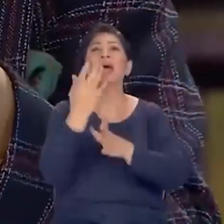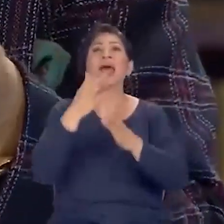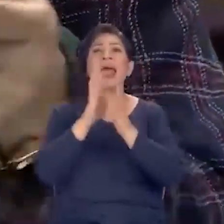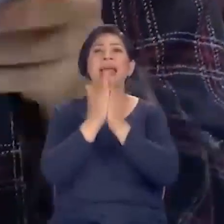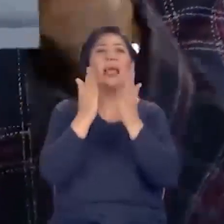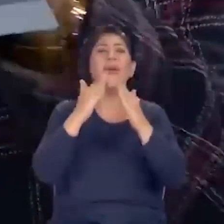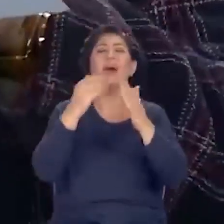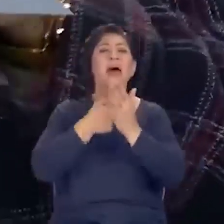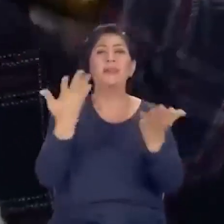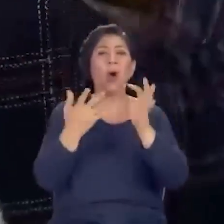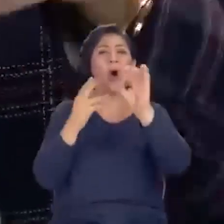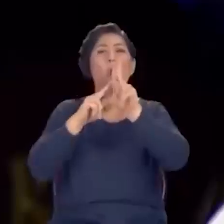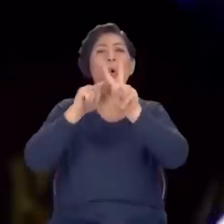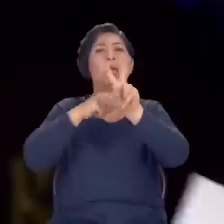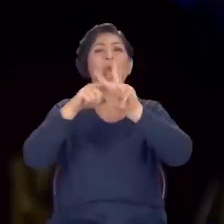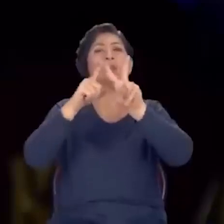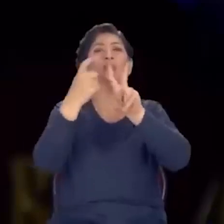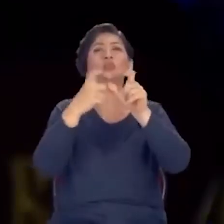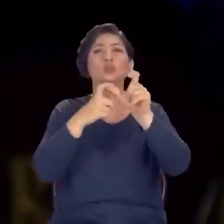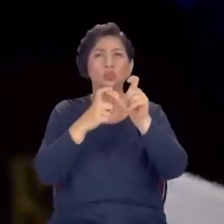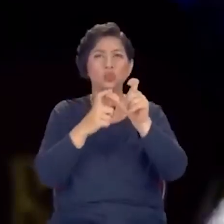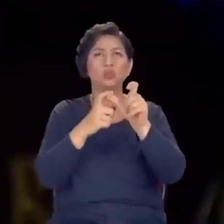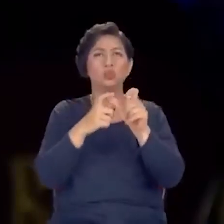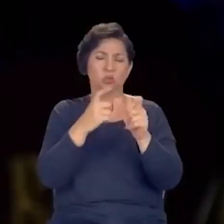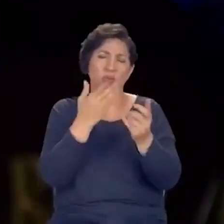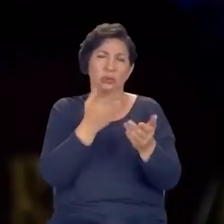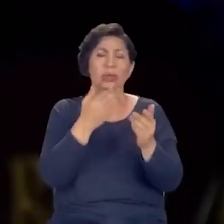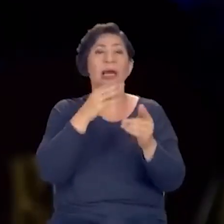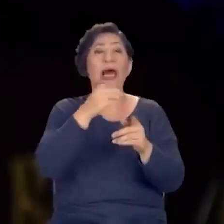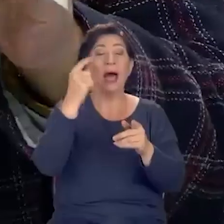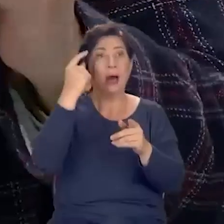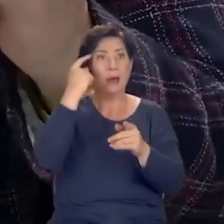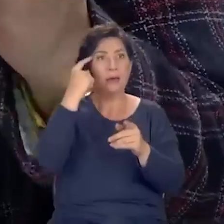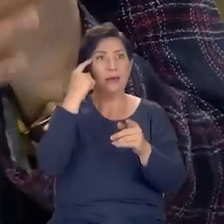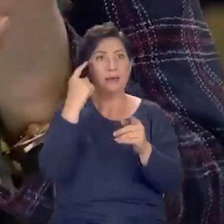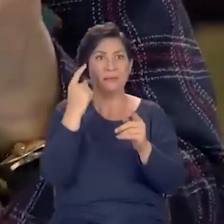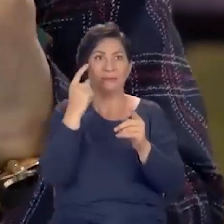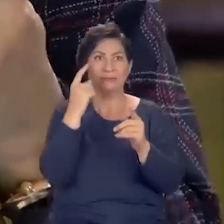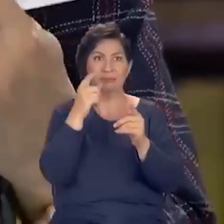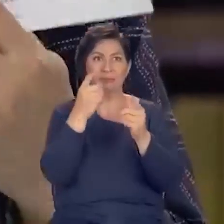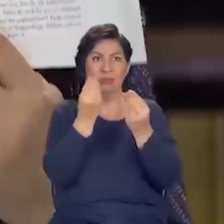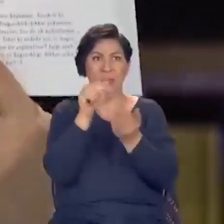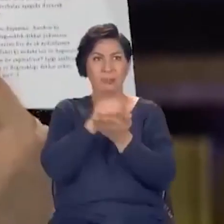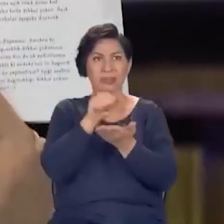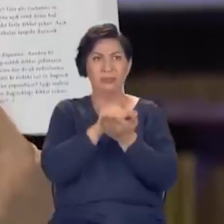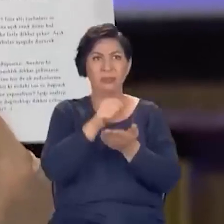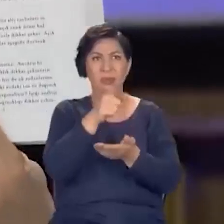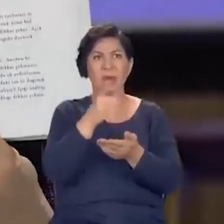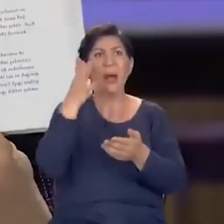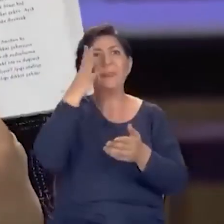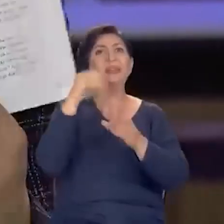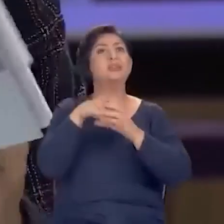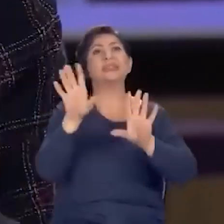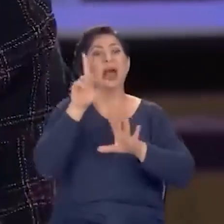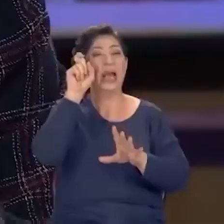da güzel. Elde tutması, sayfa kalitesi ve akıllar için basılmış bir kitap. Aptallar için